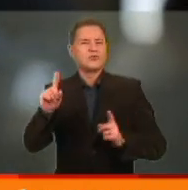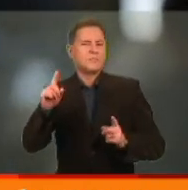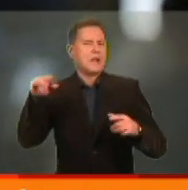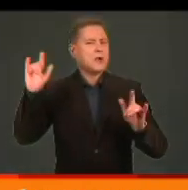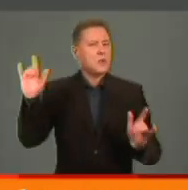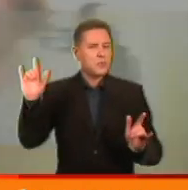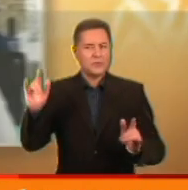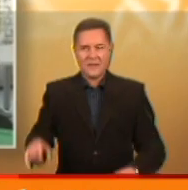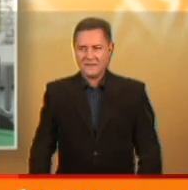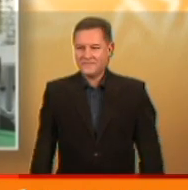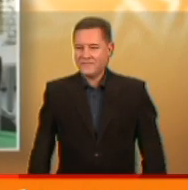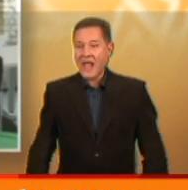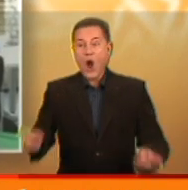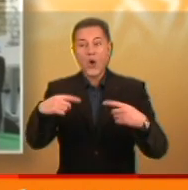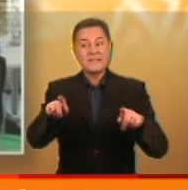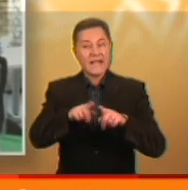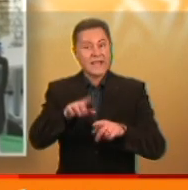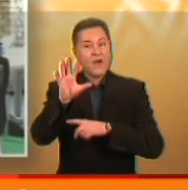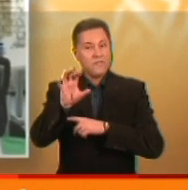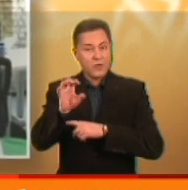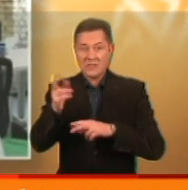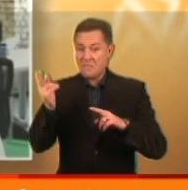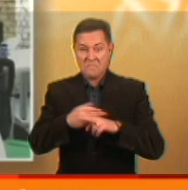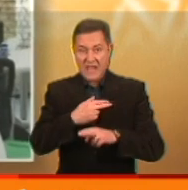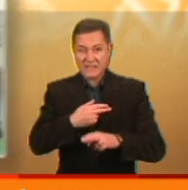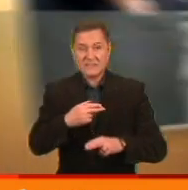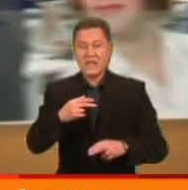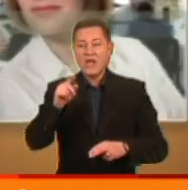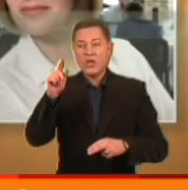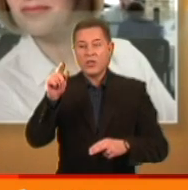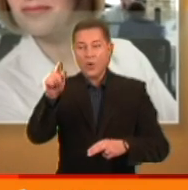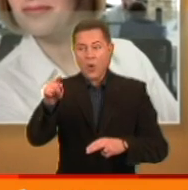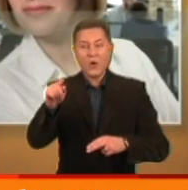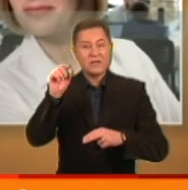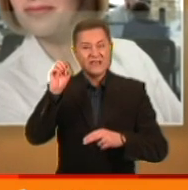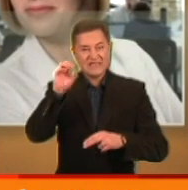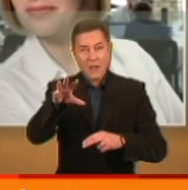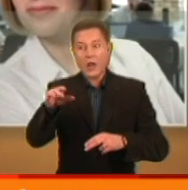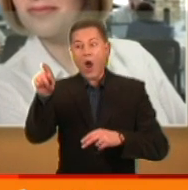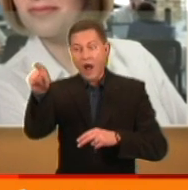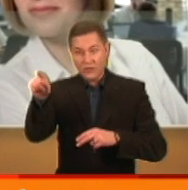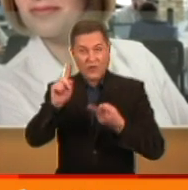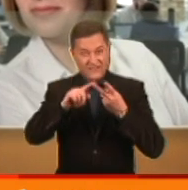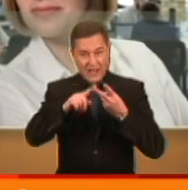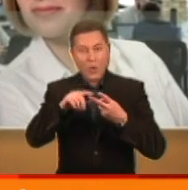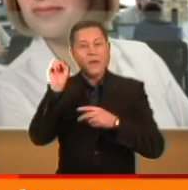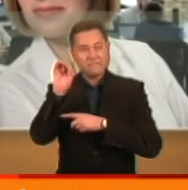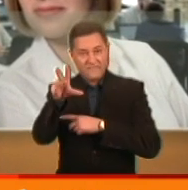так. Ось таке фото виходить без Владового спалаху. А так із